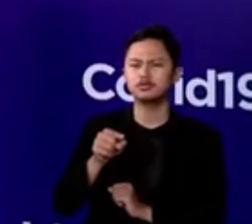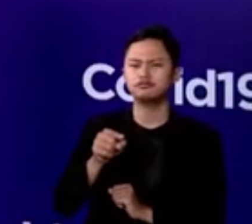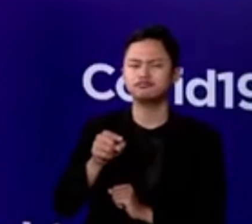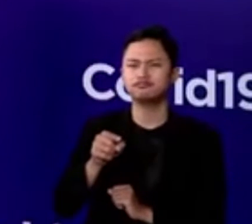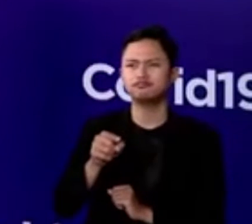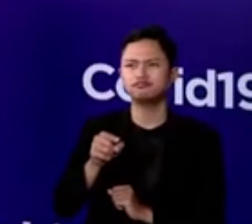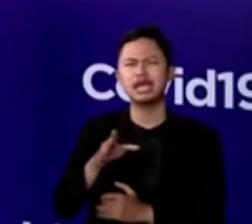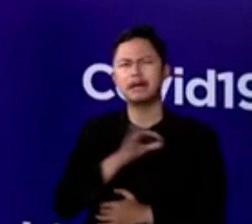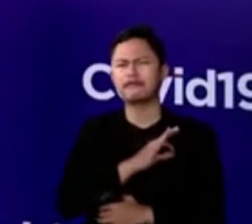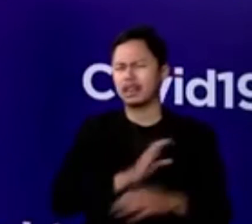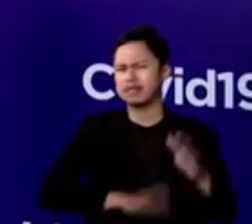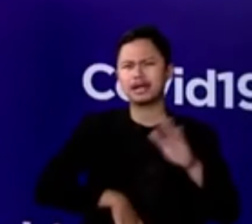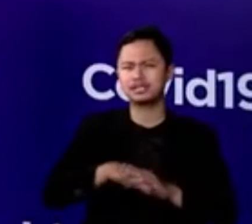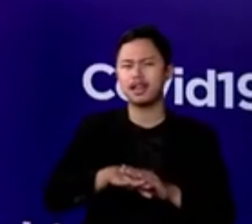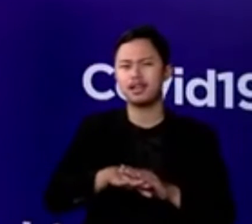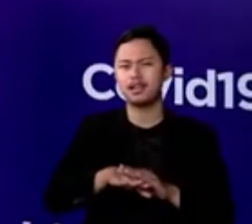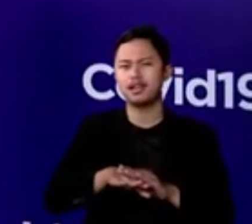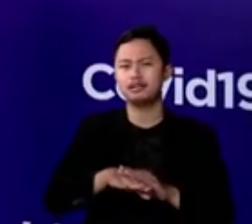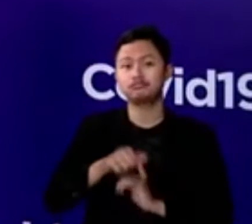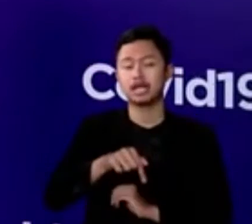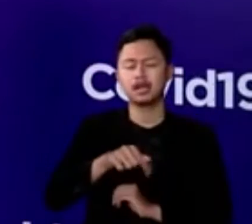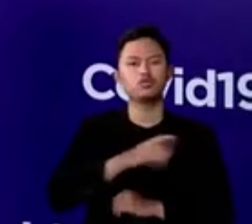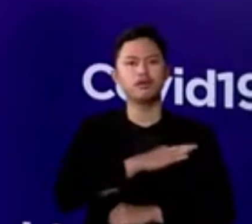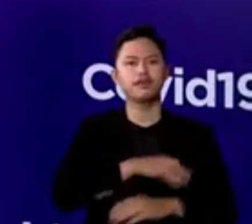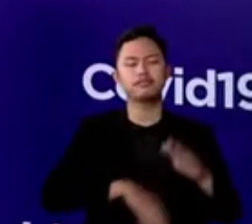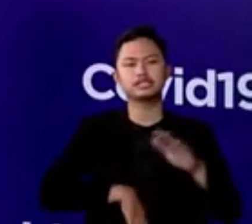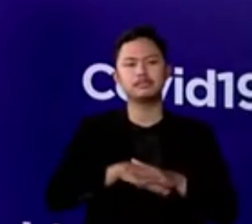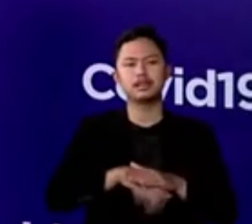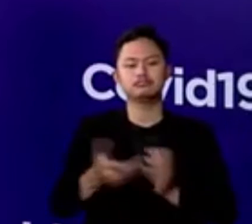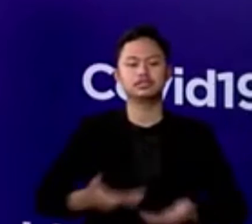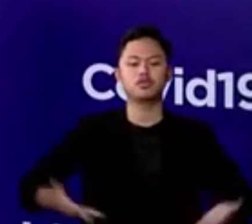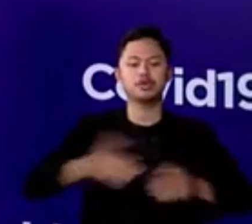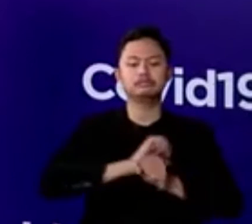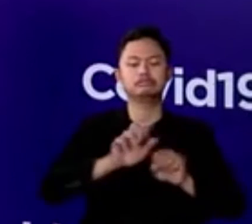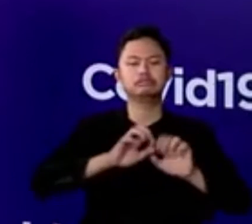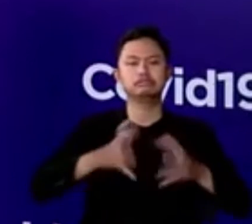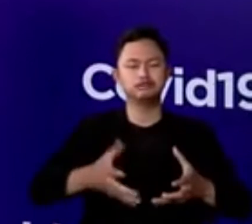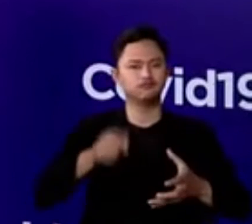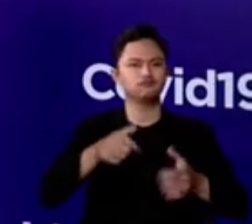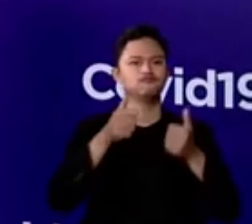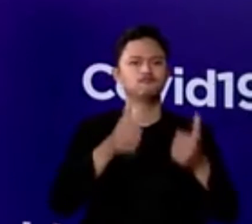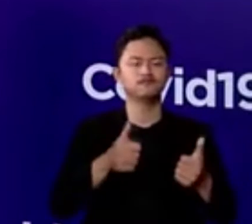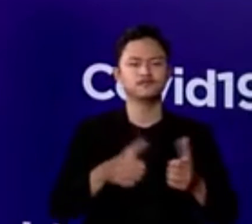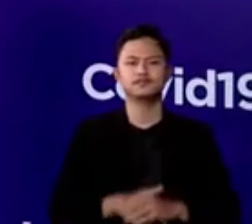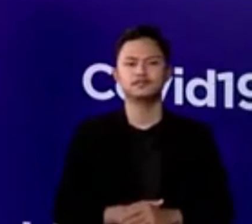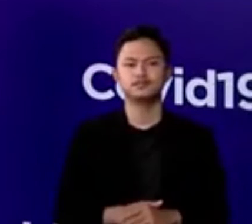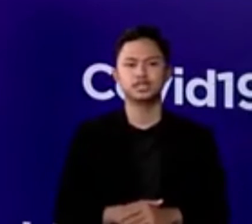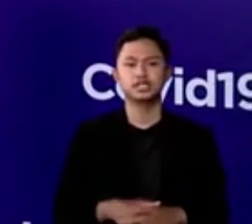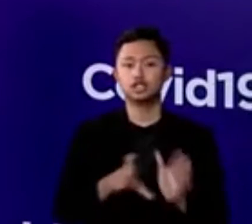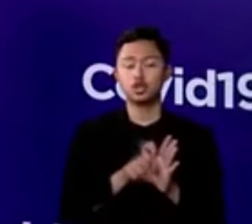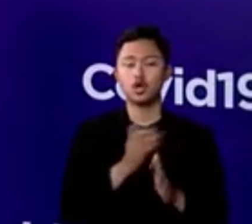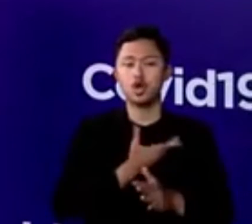eh efisien ya Dari dari sekarang gitu ganda di masa pandemi ini karena kalau kita mau